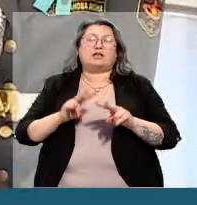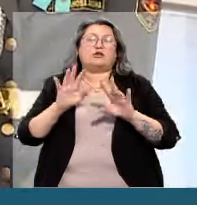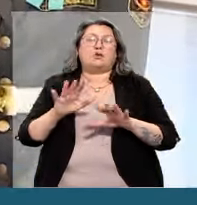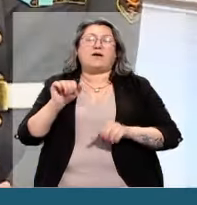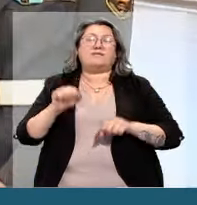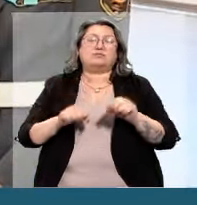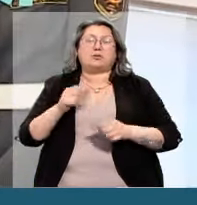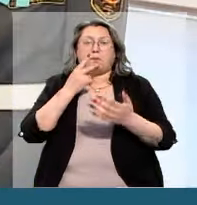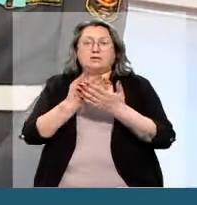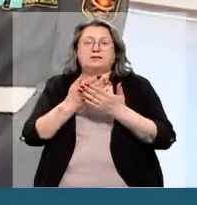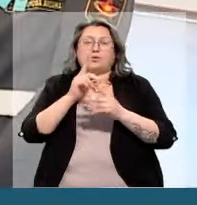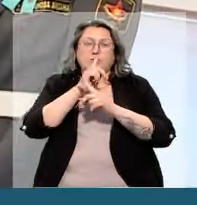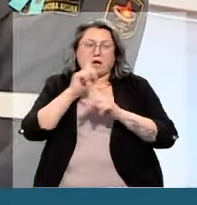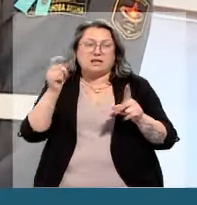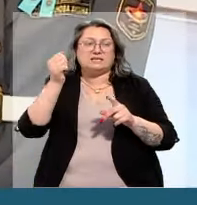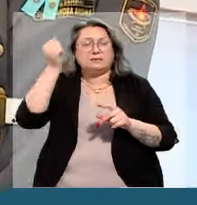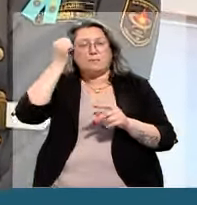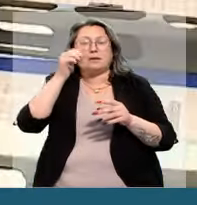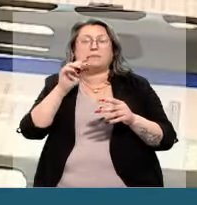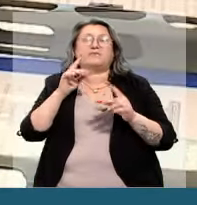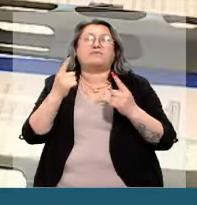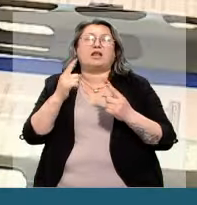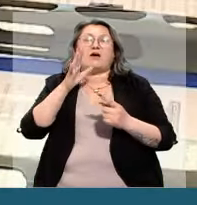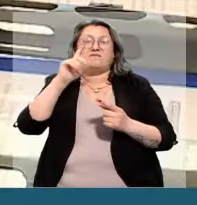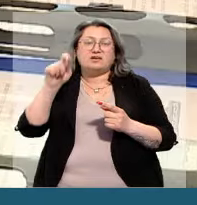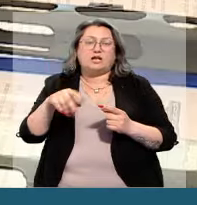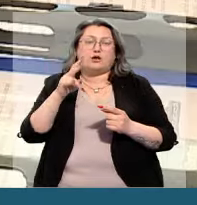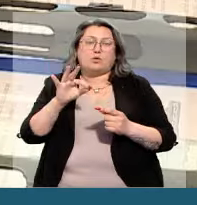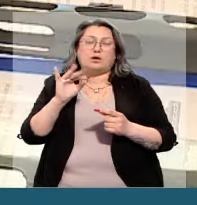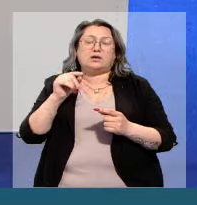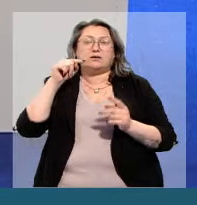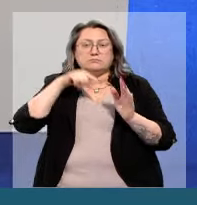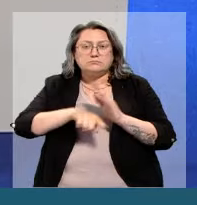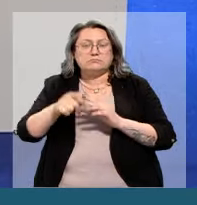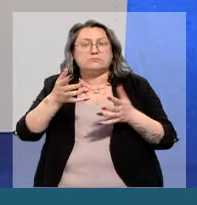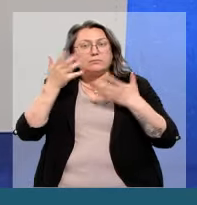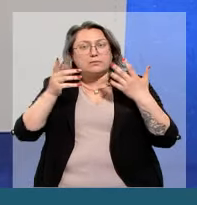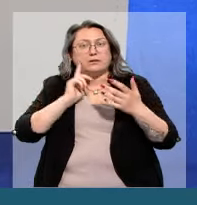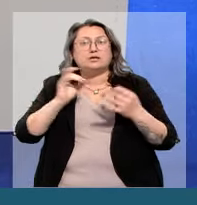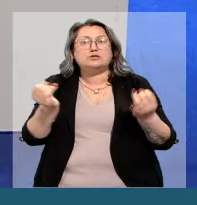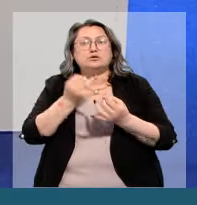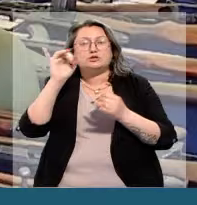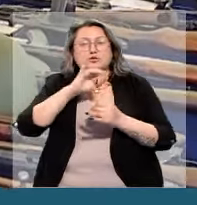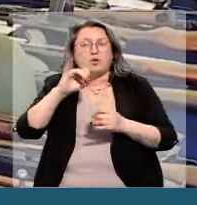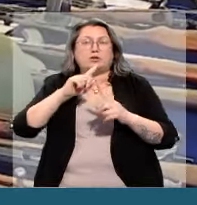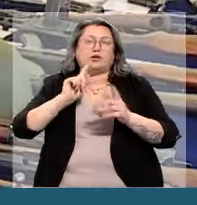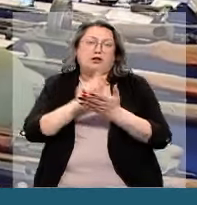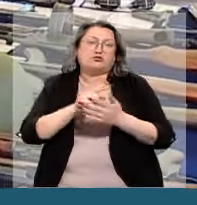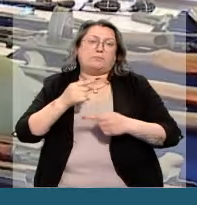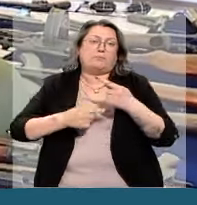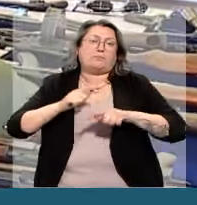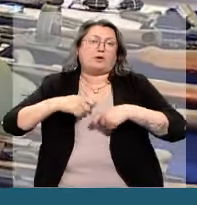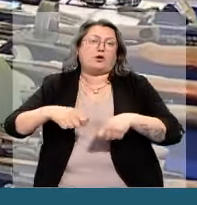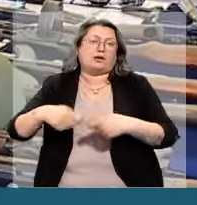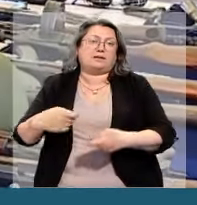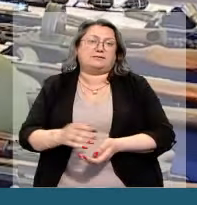только возможность показать уникальные экспонаты Великой Отечественной войны, но и погрузиться в историю, которая должна передаваться из поколения